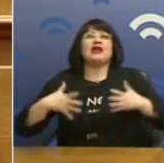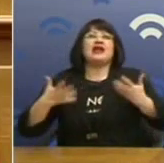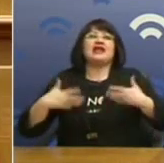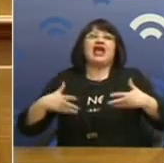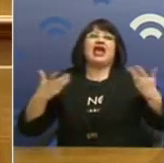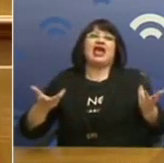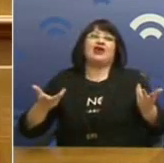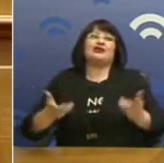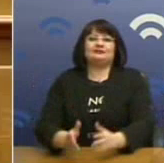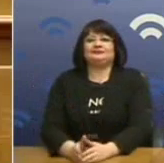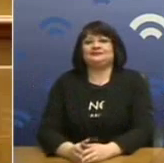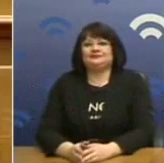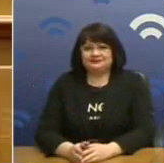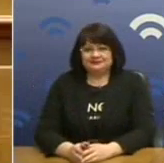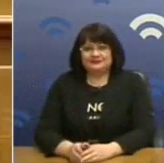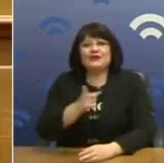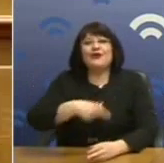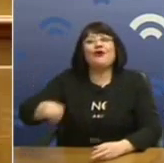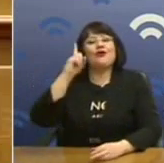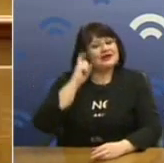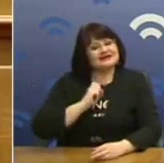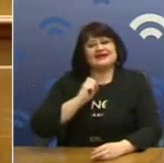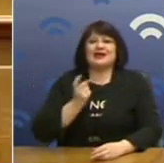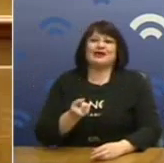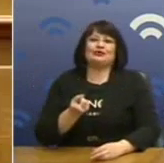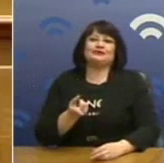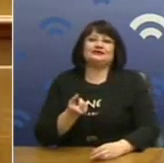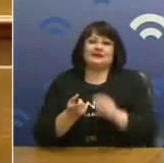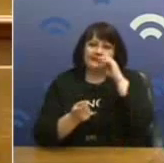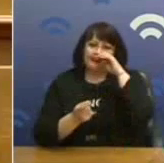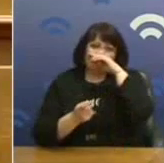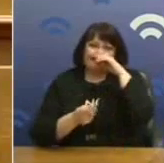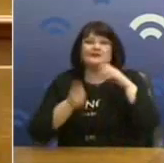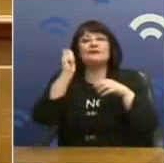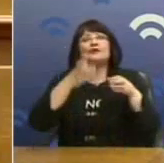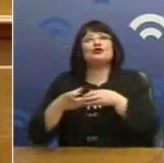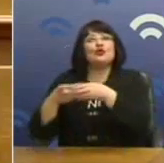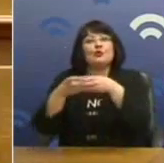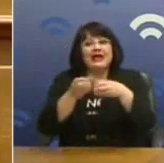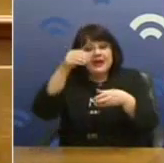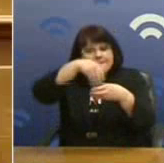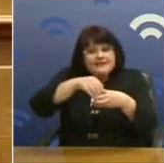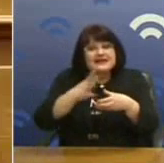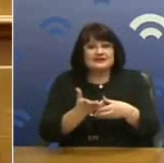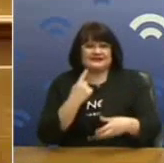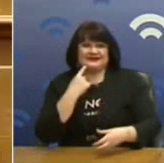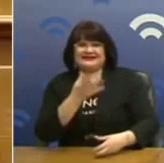σε όλους γνωστό, πόσες ομάδες, φράξεις και κόμματα υπάρχουν εντός της κοινωνικής σας ομάδας. Μην κάνετε σε εμάς